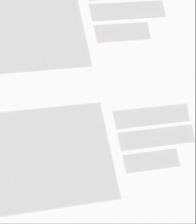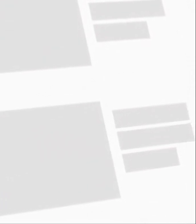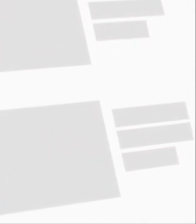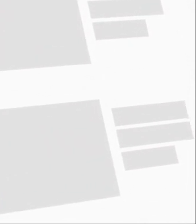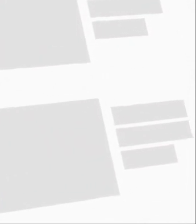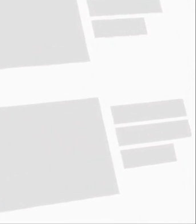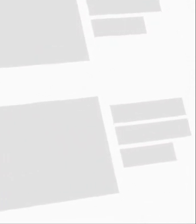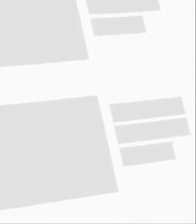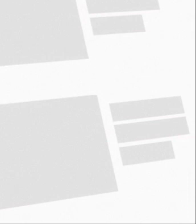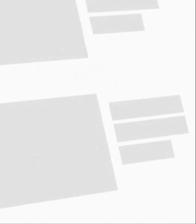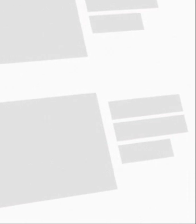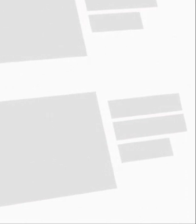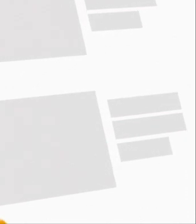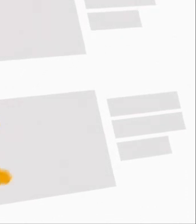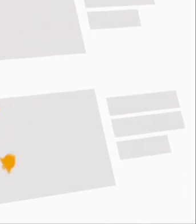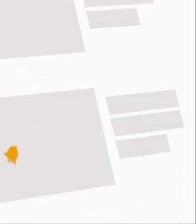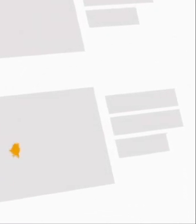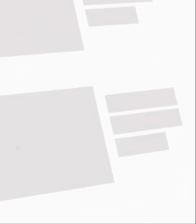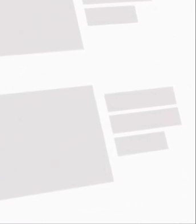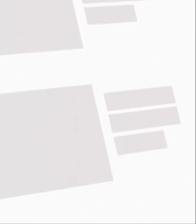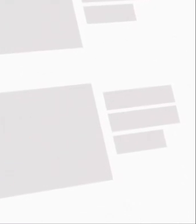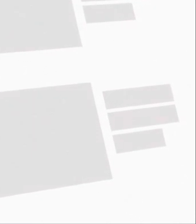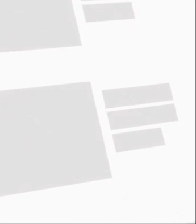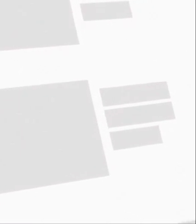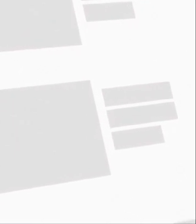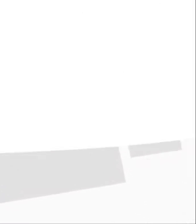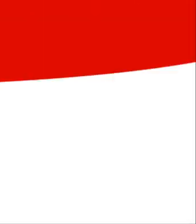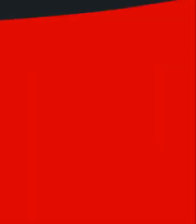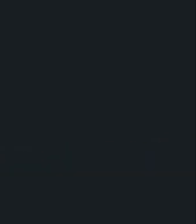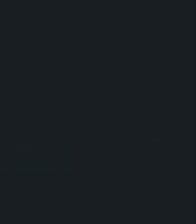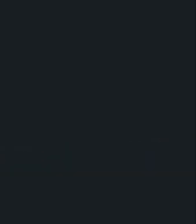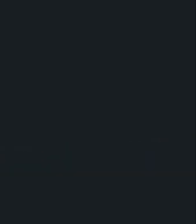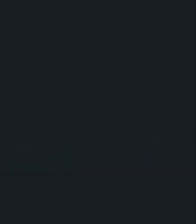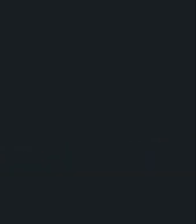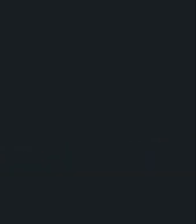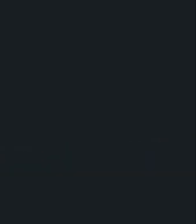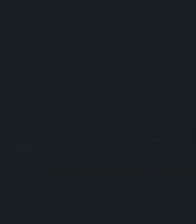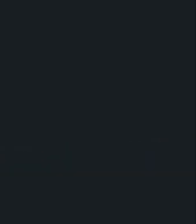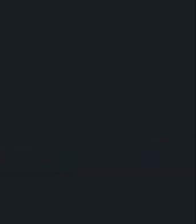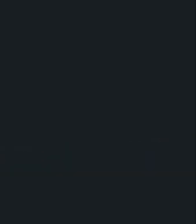News One เพียงเท่านี้คุณจะไม่พลาดทุกข่าวสารสำคัญ